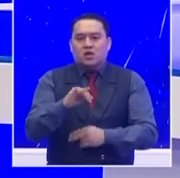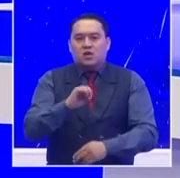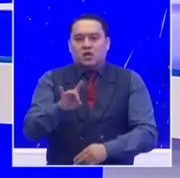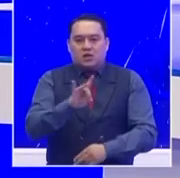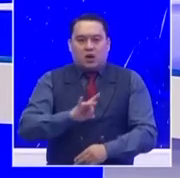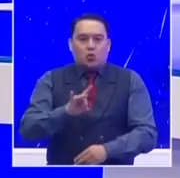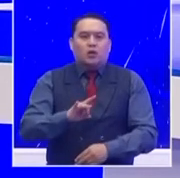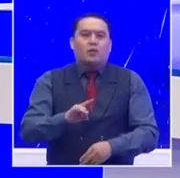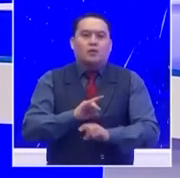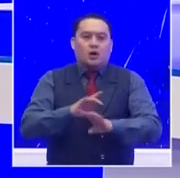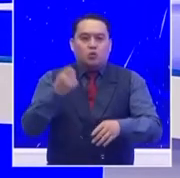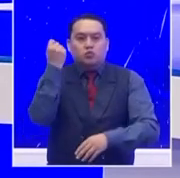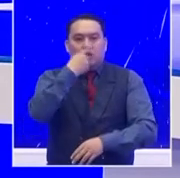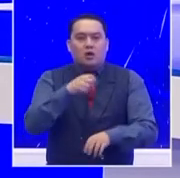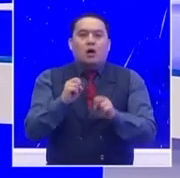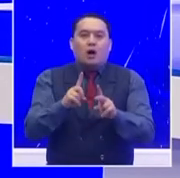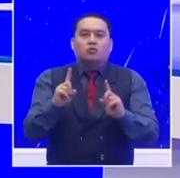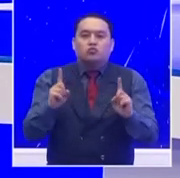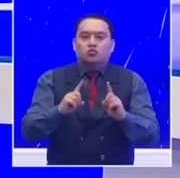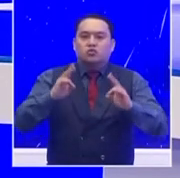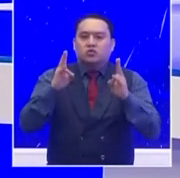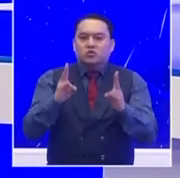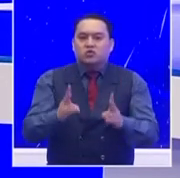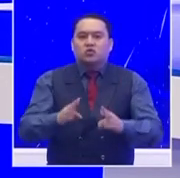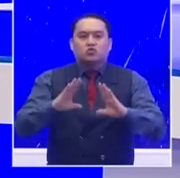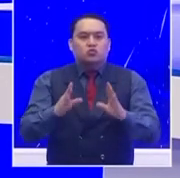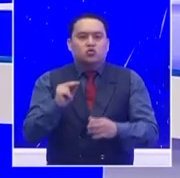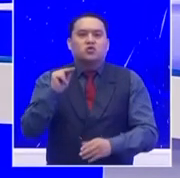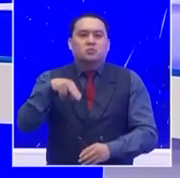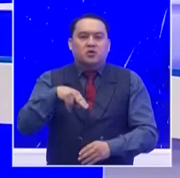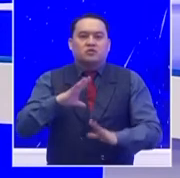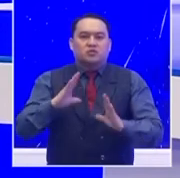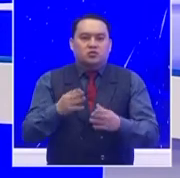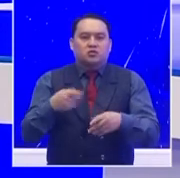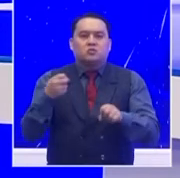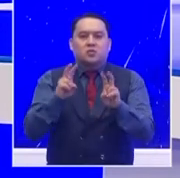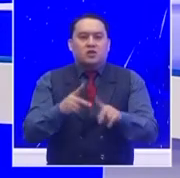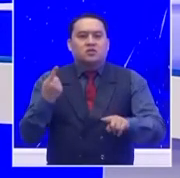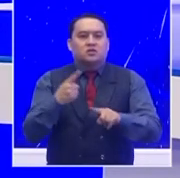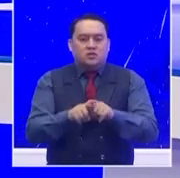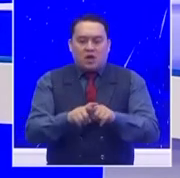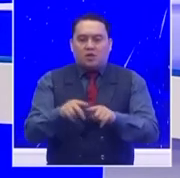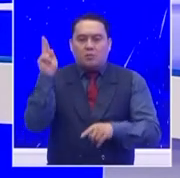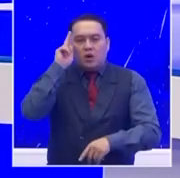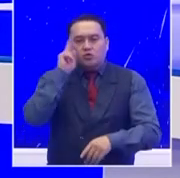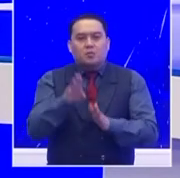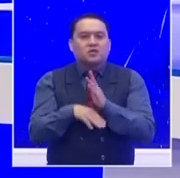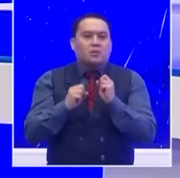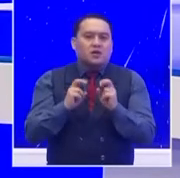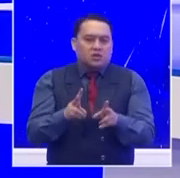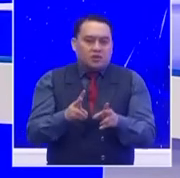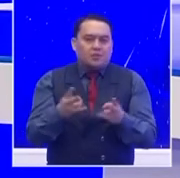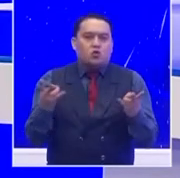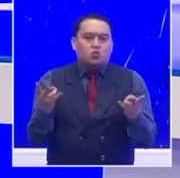района ребята узнали как вести себя в чрезвычайных ситуациях ознакомились со спецтехникой и прочитали лекцию о пожарной безопасности